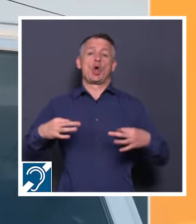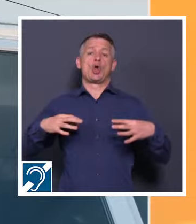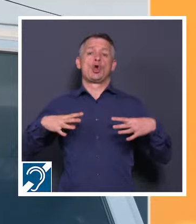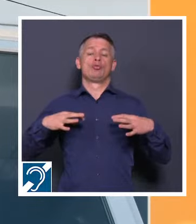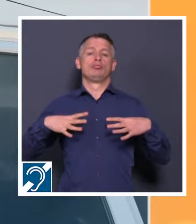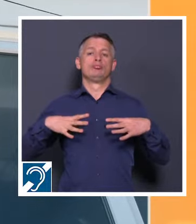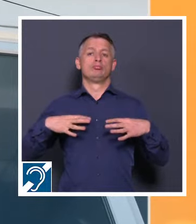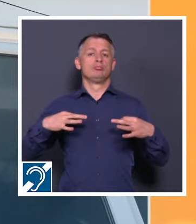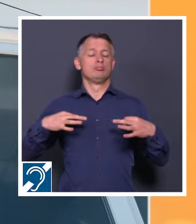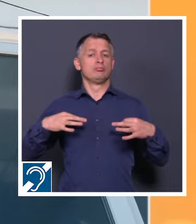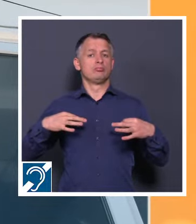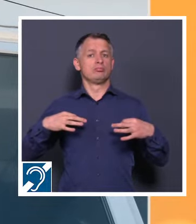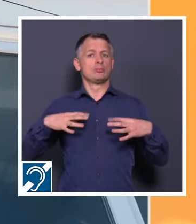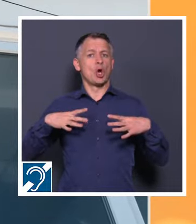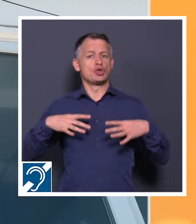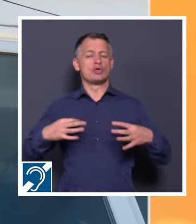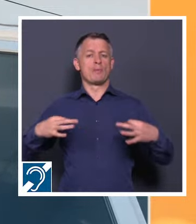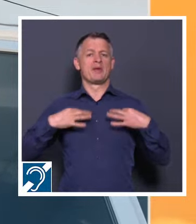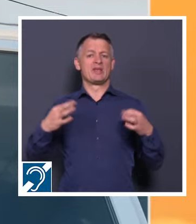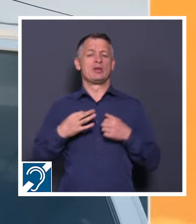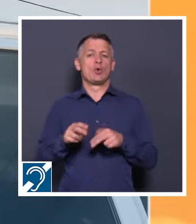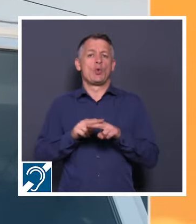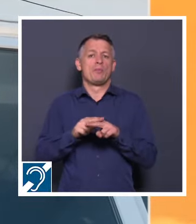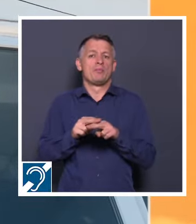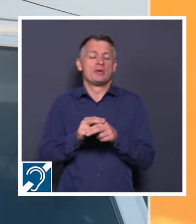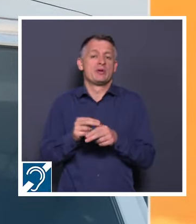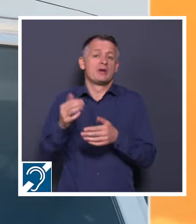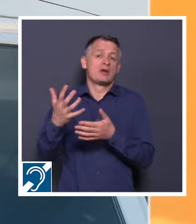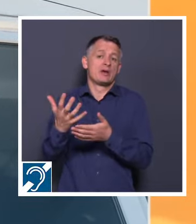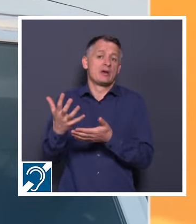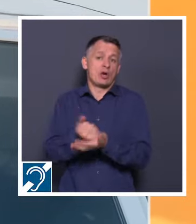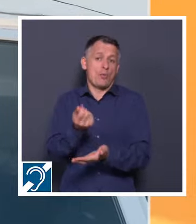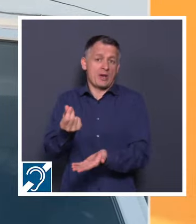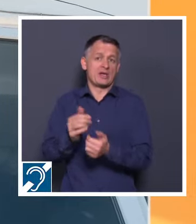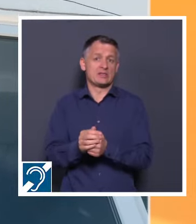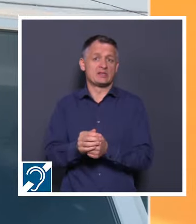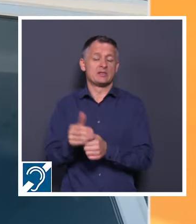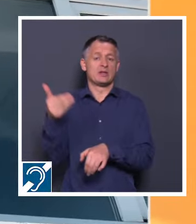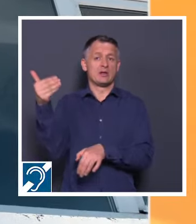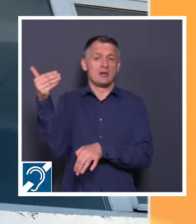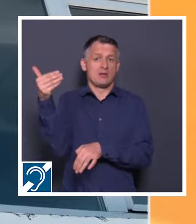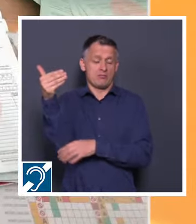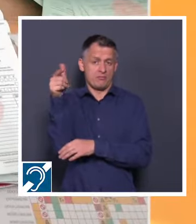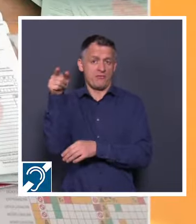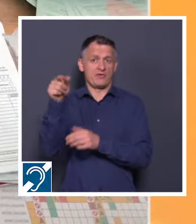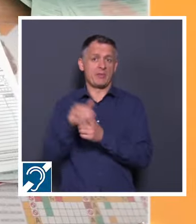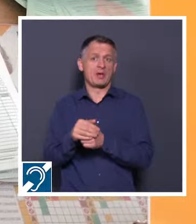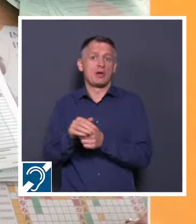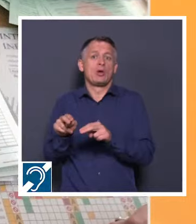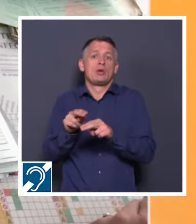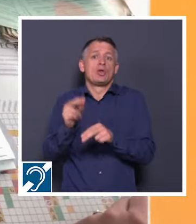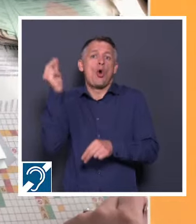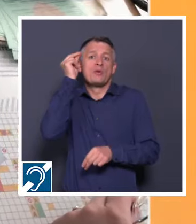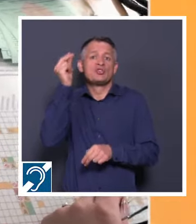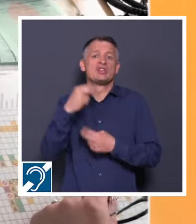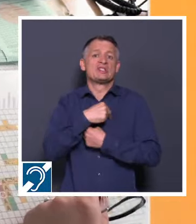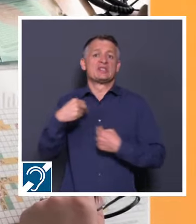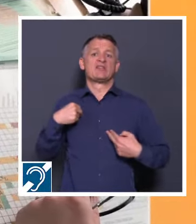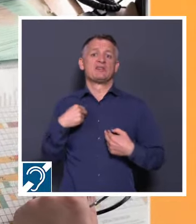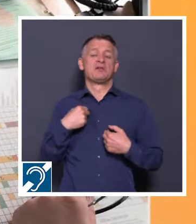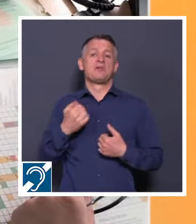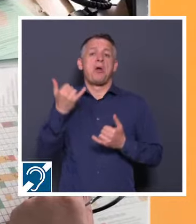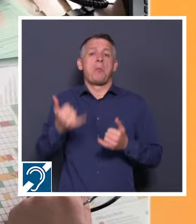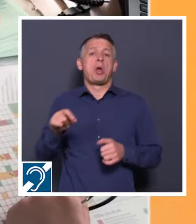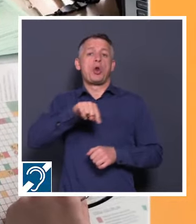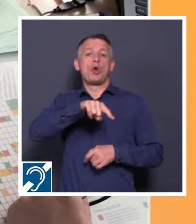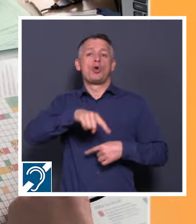aceste concedii medicale de către mediul privat, de către angajator? De obicei în instanță și ne întrebăm de ce instanțele sunt